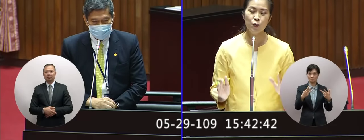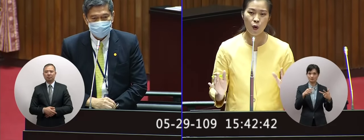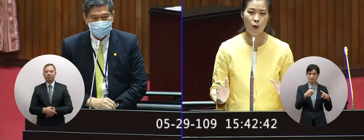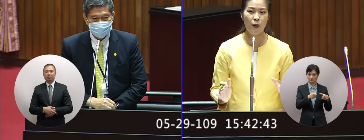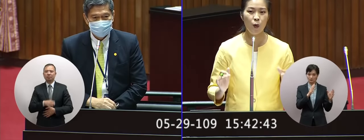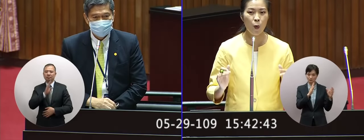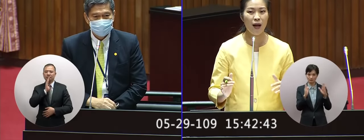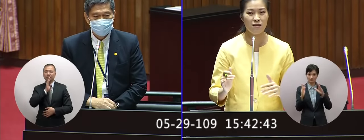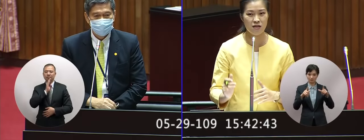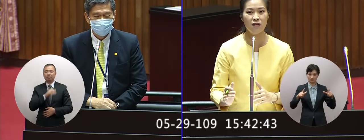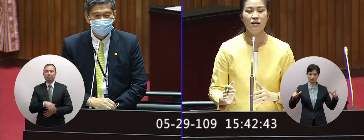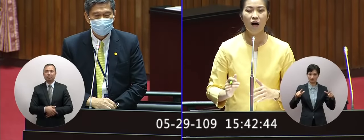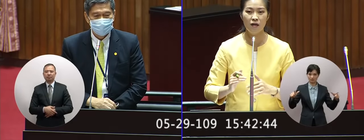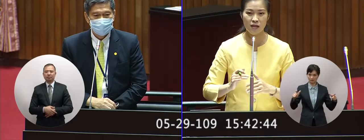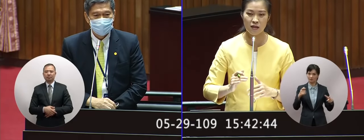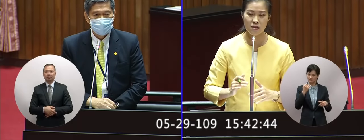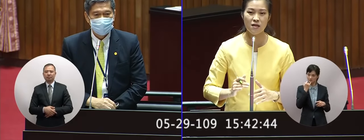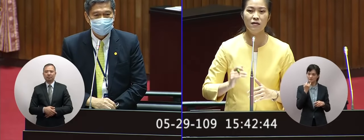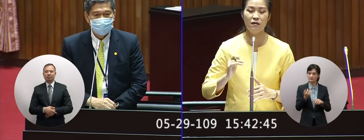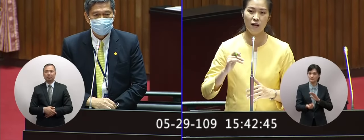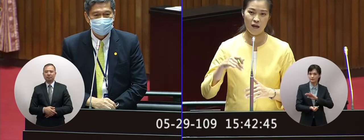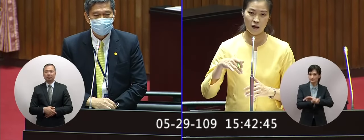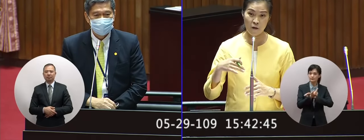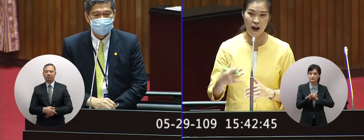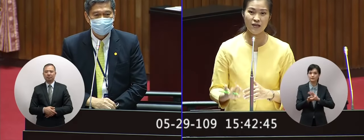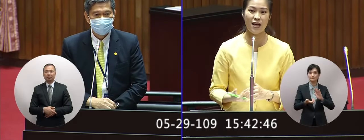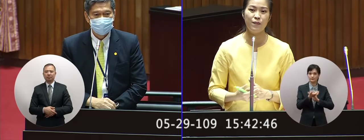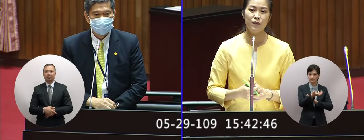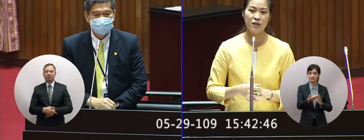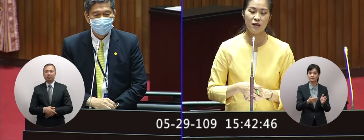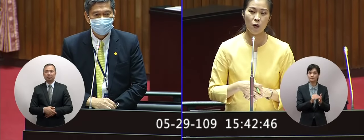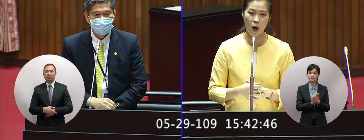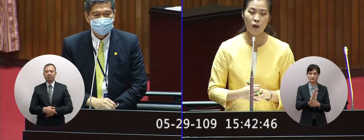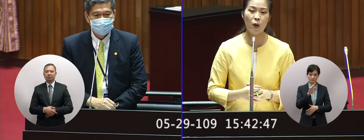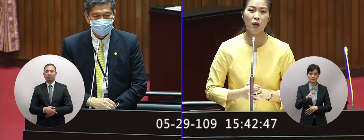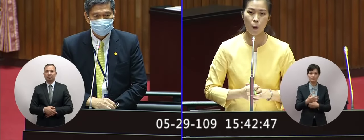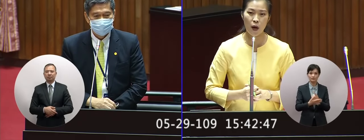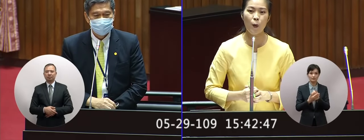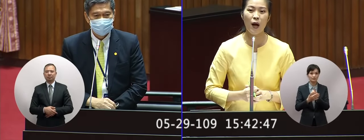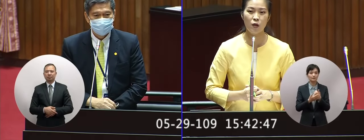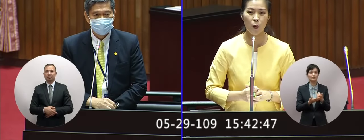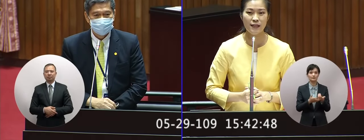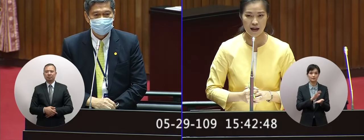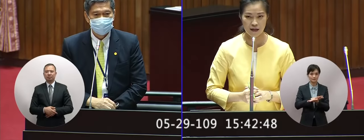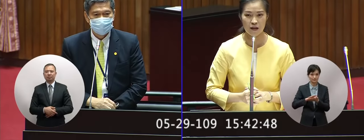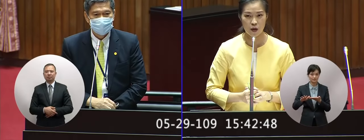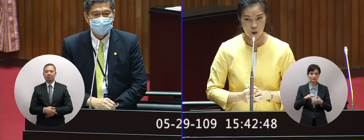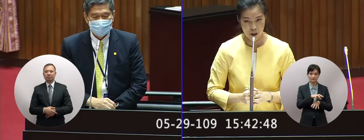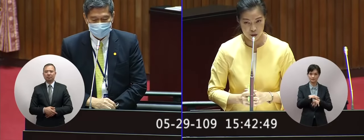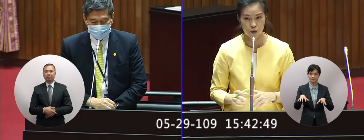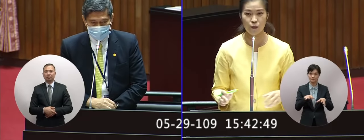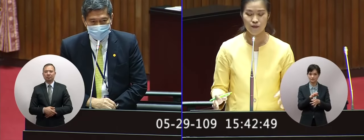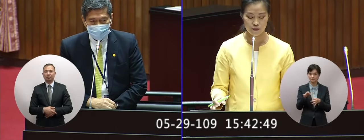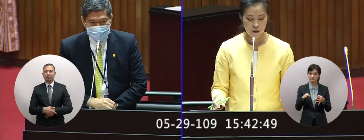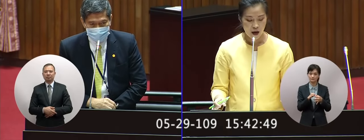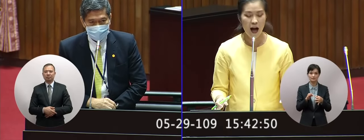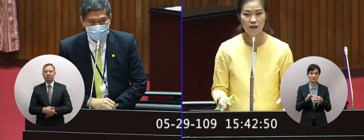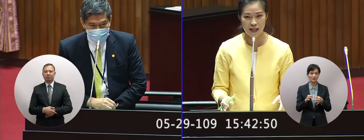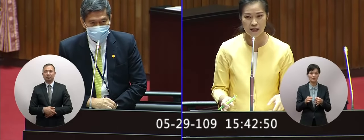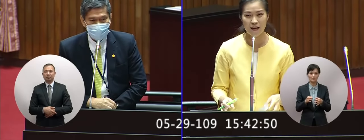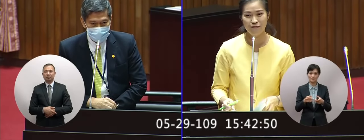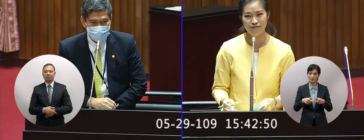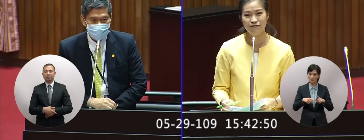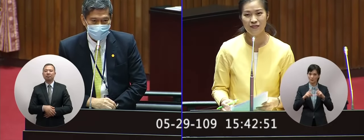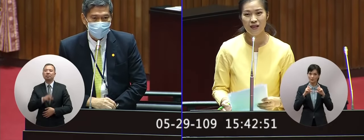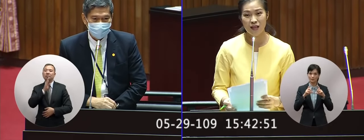用。对我们陆港镇整个镇的发展，整个观光的规划都会相当的有帮助。 是